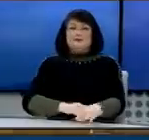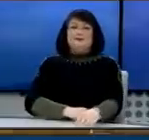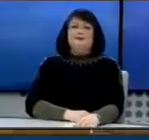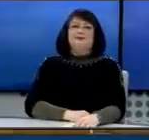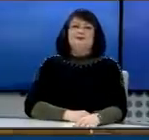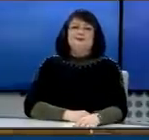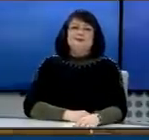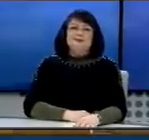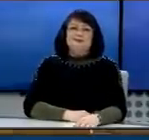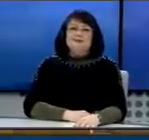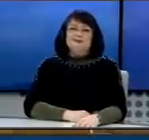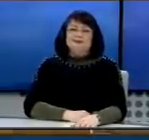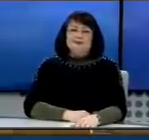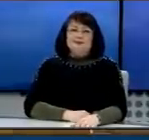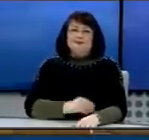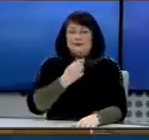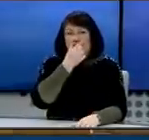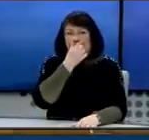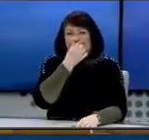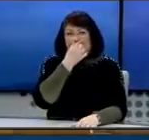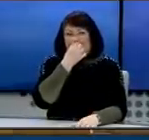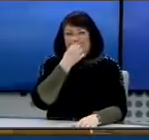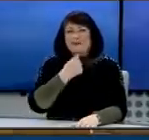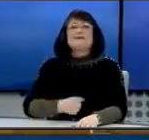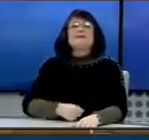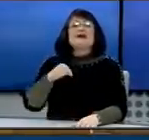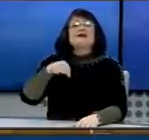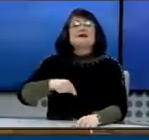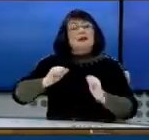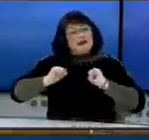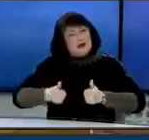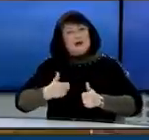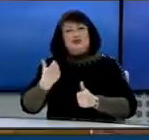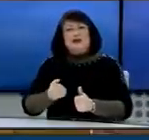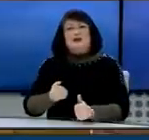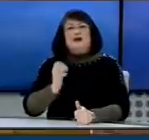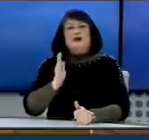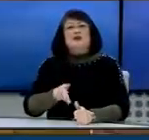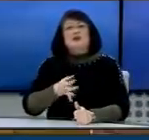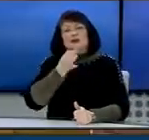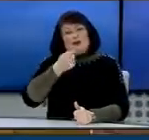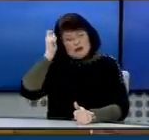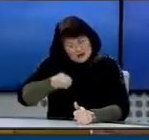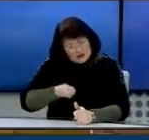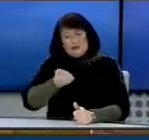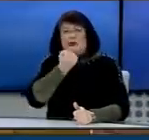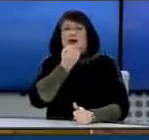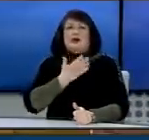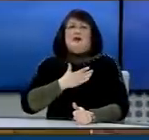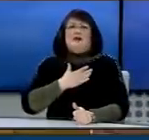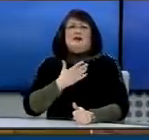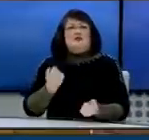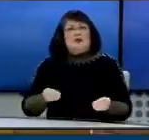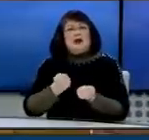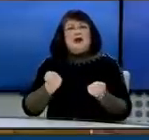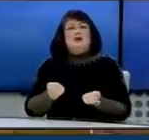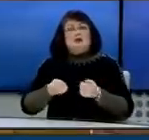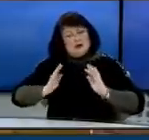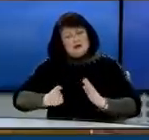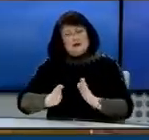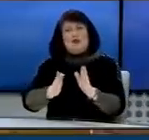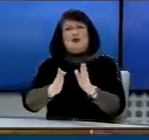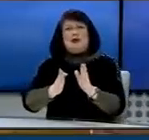Ησυχία, παρακαλώ. Έχουμε το θάρρος να μπορούμε όχι μόνο να γνωρίζουμε τα λάθη μας, αλλά να